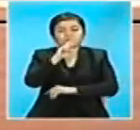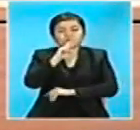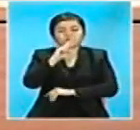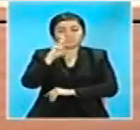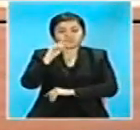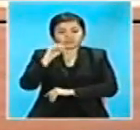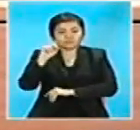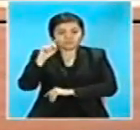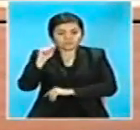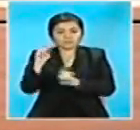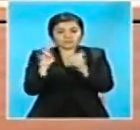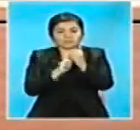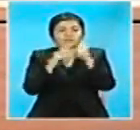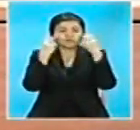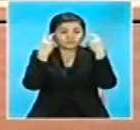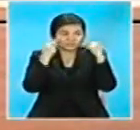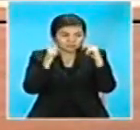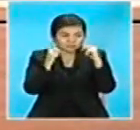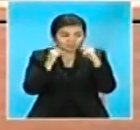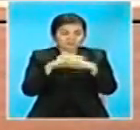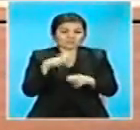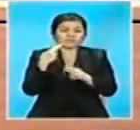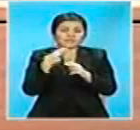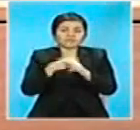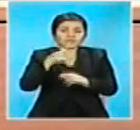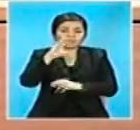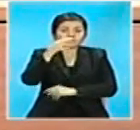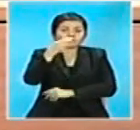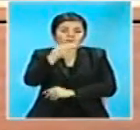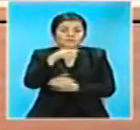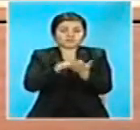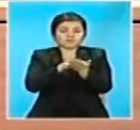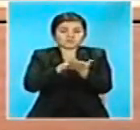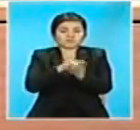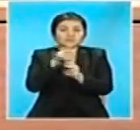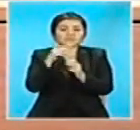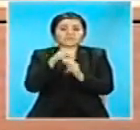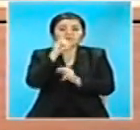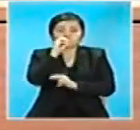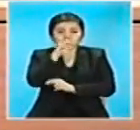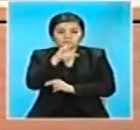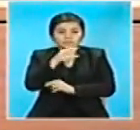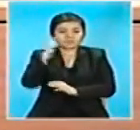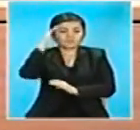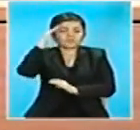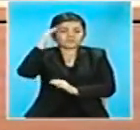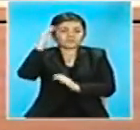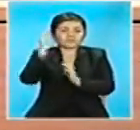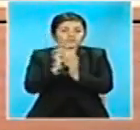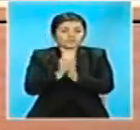นายกนะครับท่านเฉลิมอยู่บำรุงขออภัยต้องเอ่ยนามนะครับซึ่งท่าน